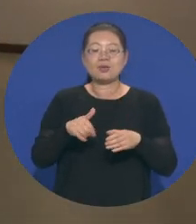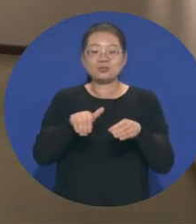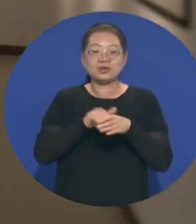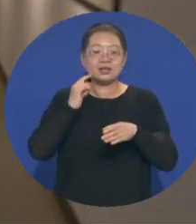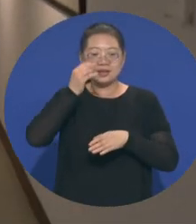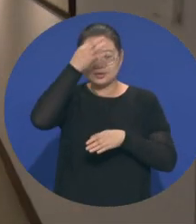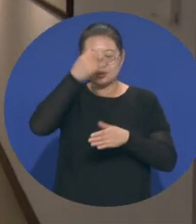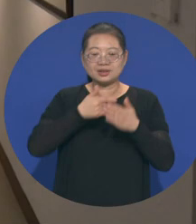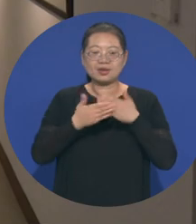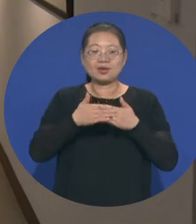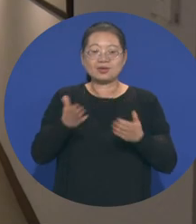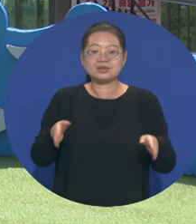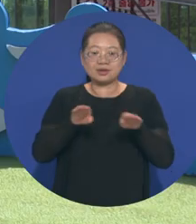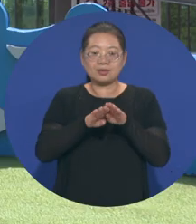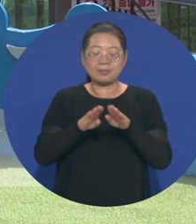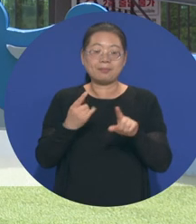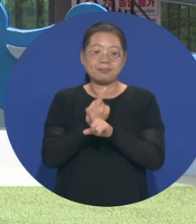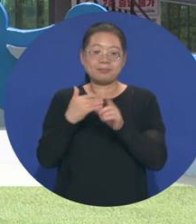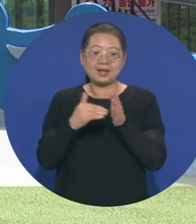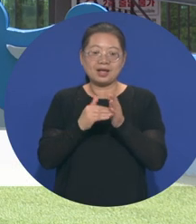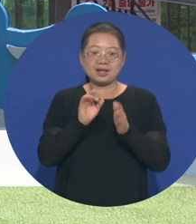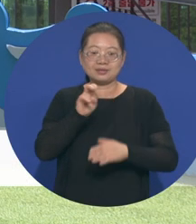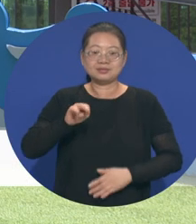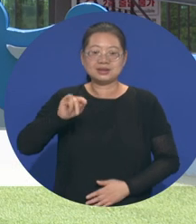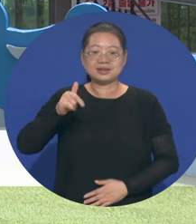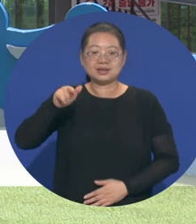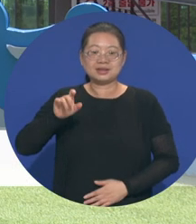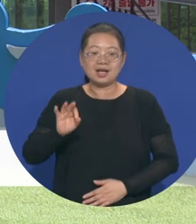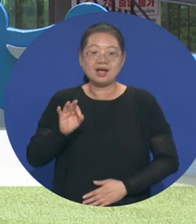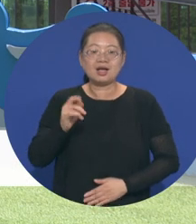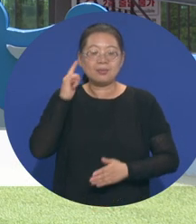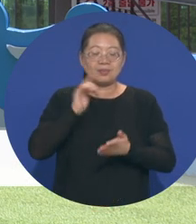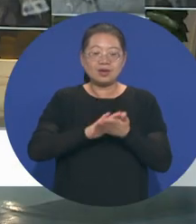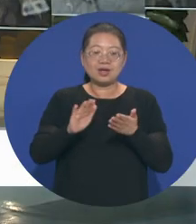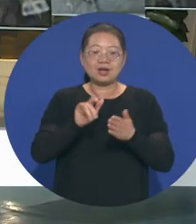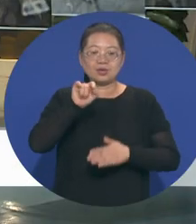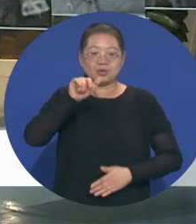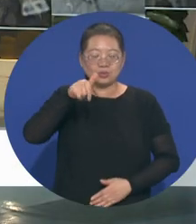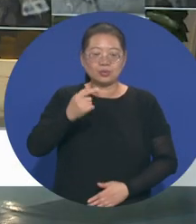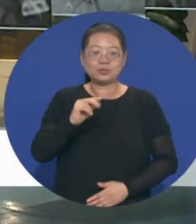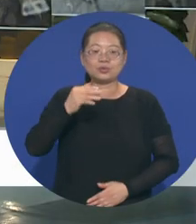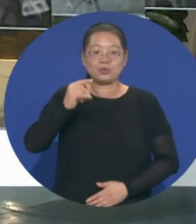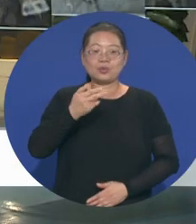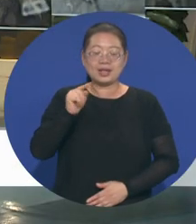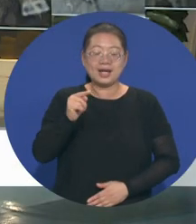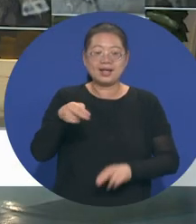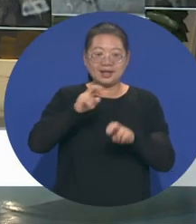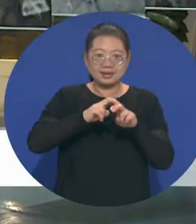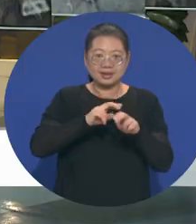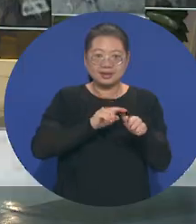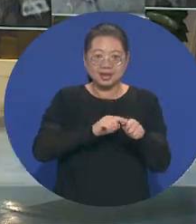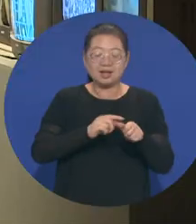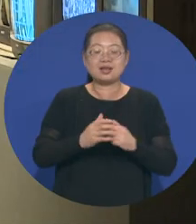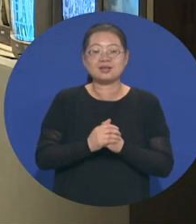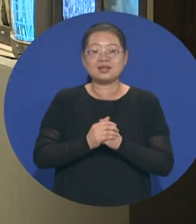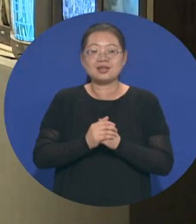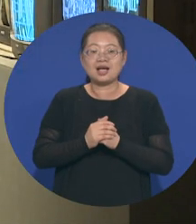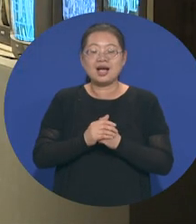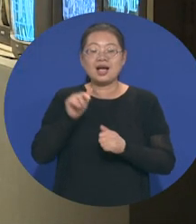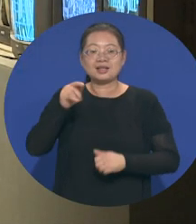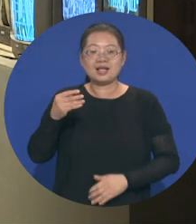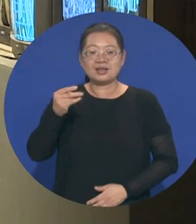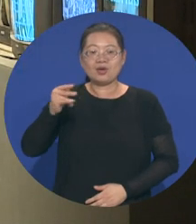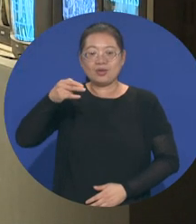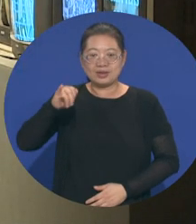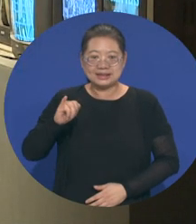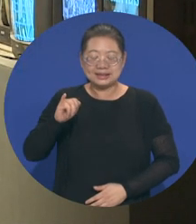시설로 개조했습니다 하지만 임진각 평화곤돌라 탑승객을 대상으로 당시 볼링장을 개조한 전시관 갤러리